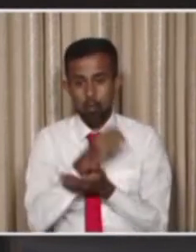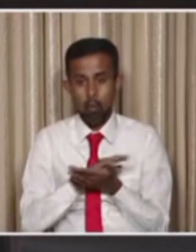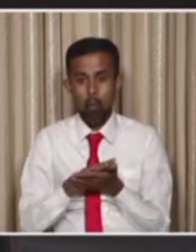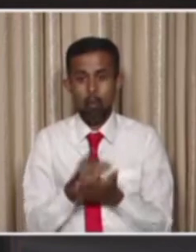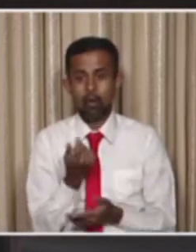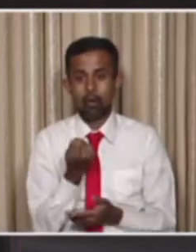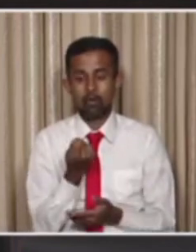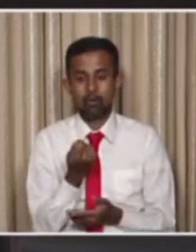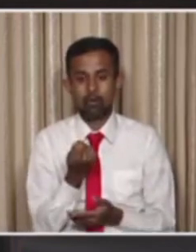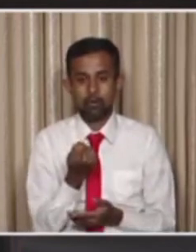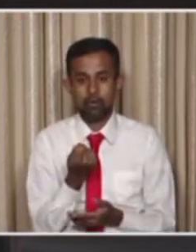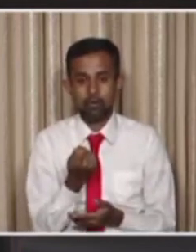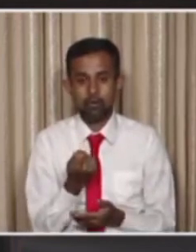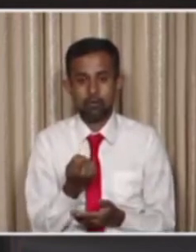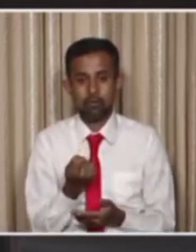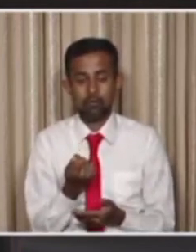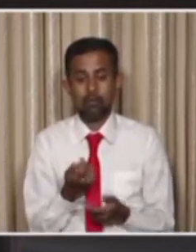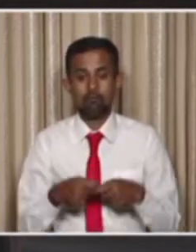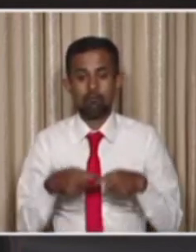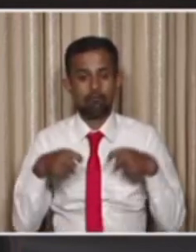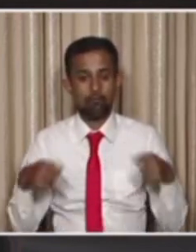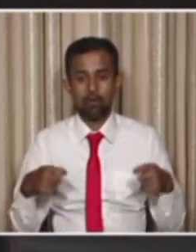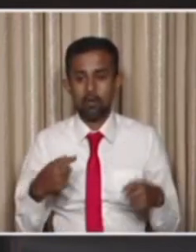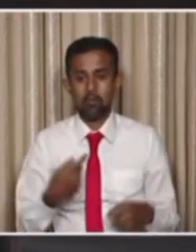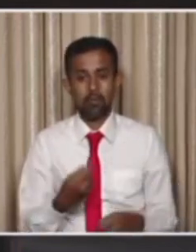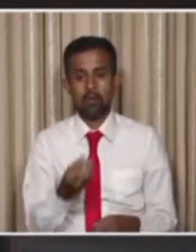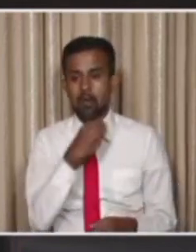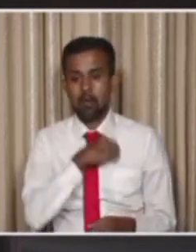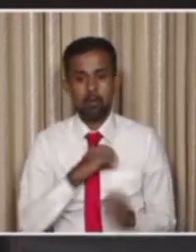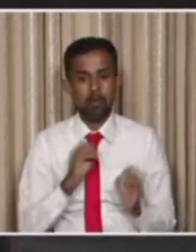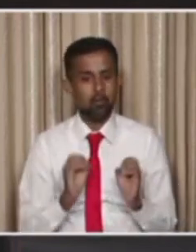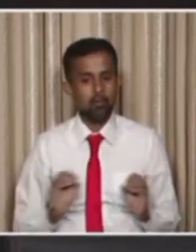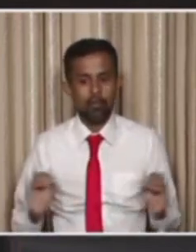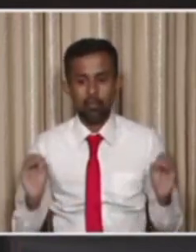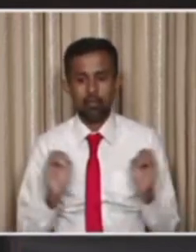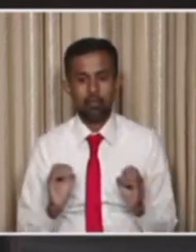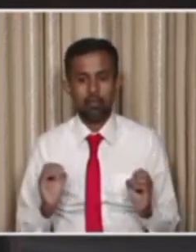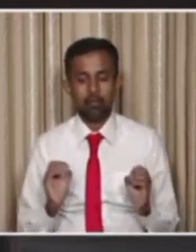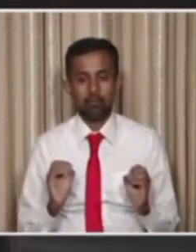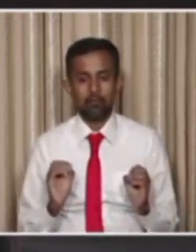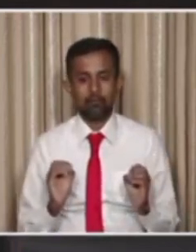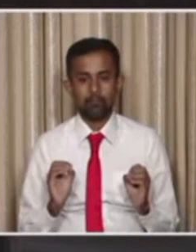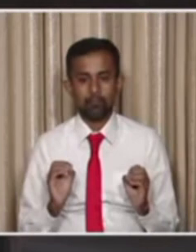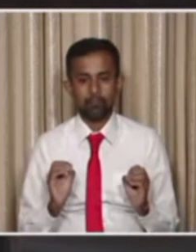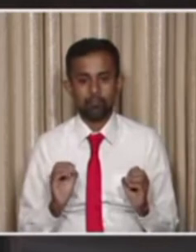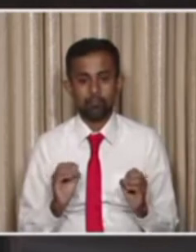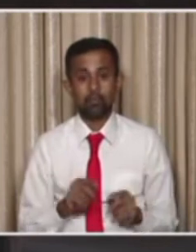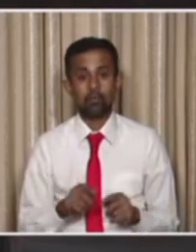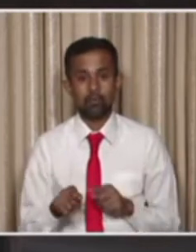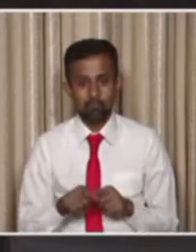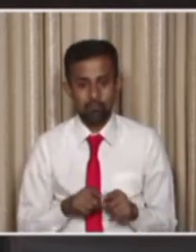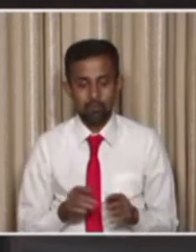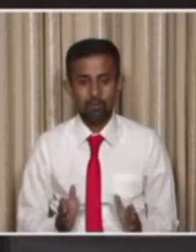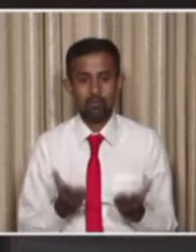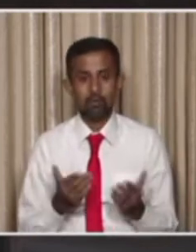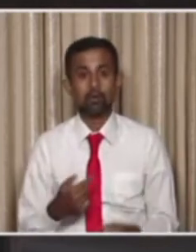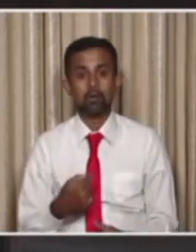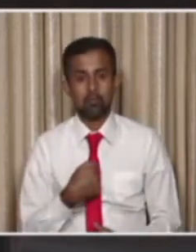ගාස්තුවත් එහෙමත් නැතිනම් වියදම්වත් මං අරගෙන නැහැ. එතකොට එහෙම කරන